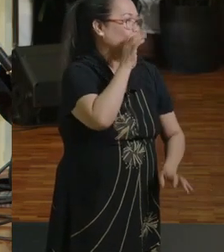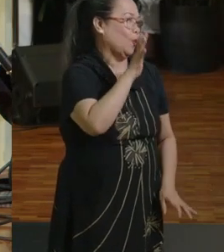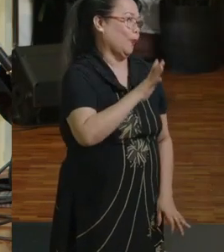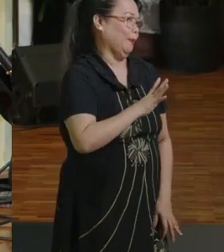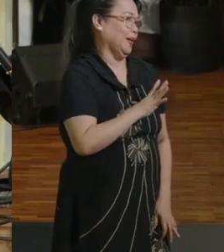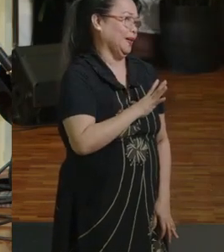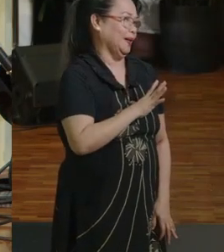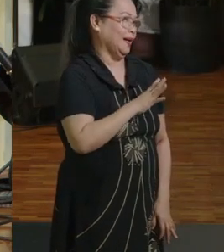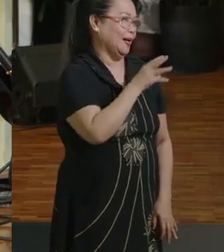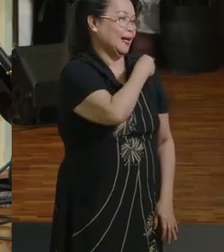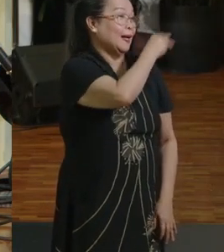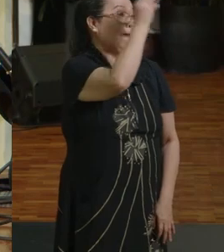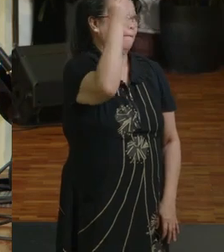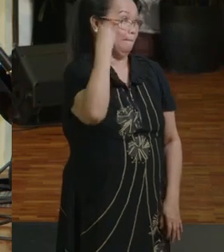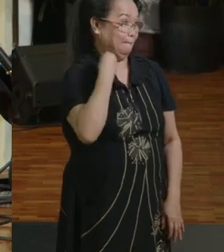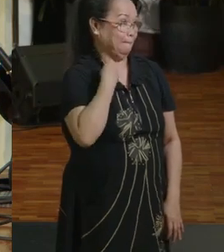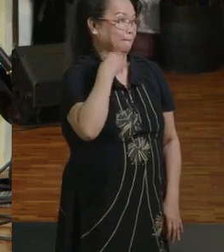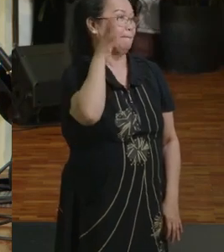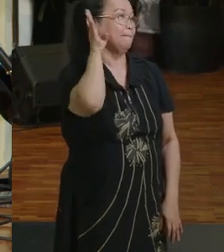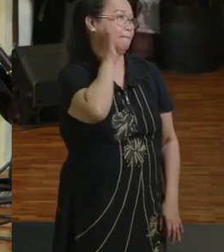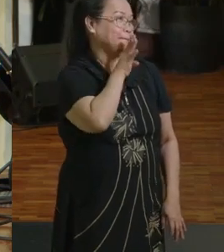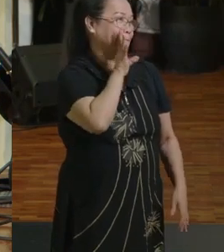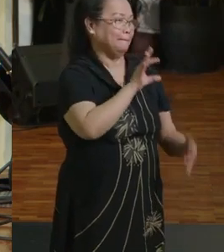the mother of Jesus, and his brothers.